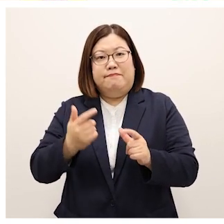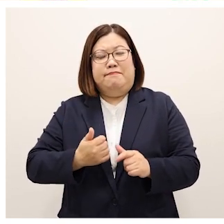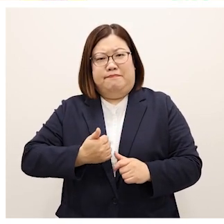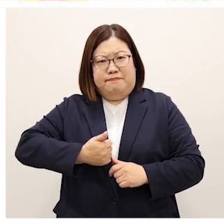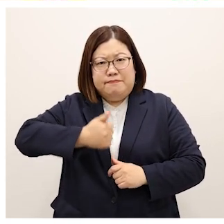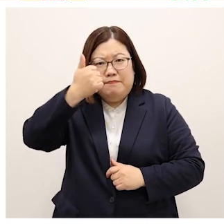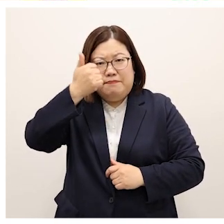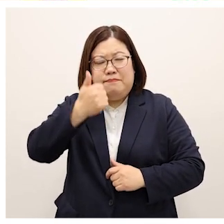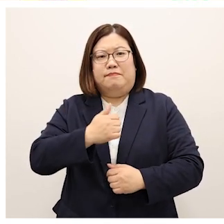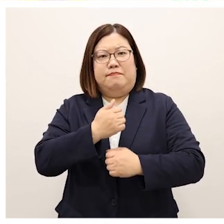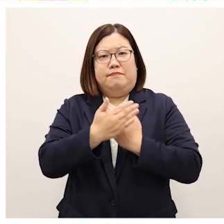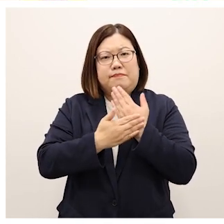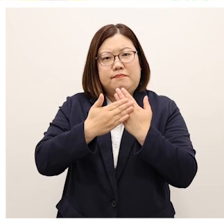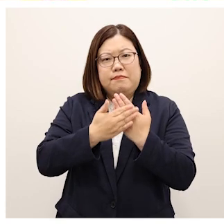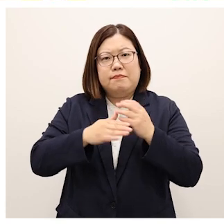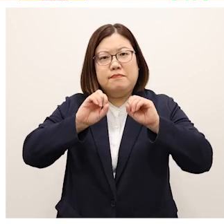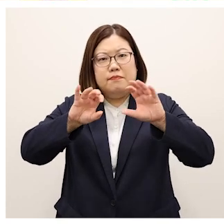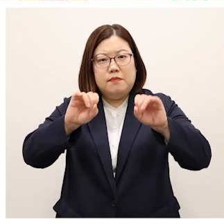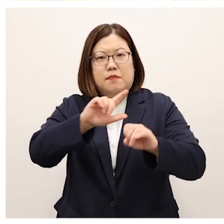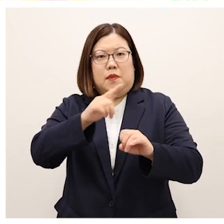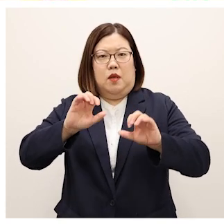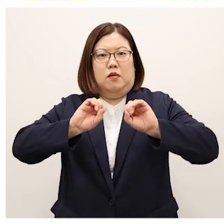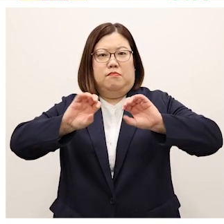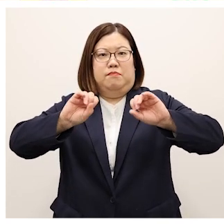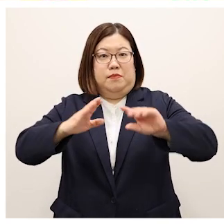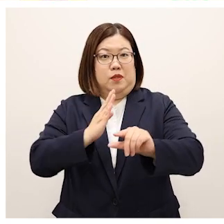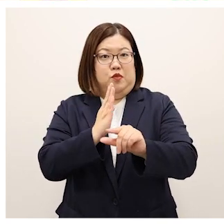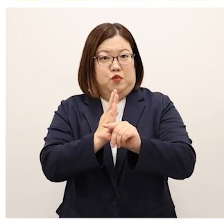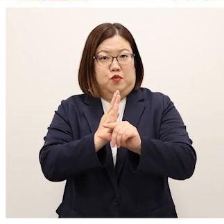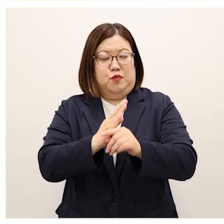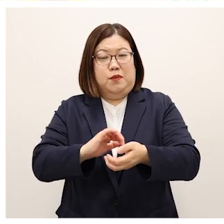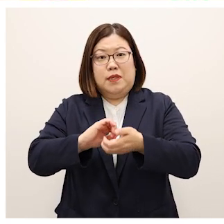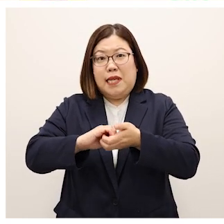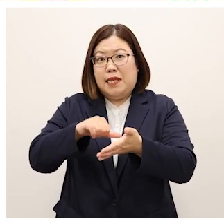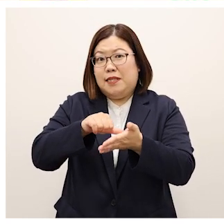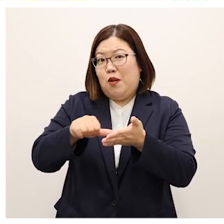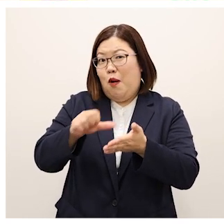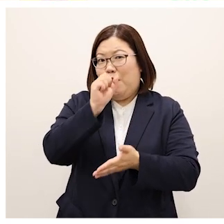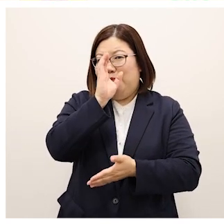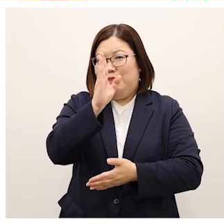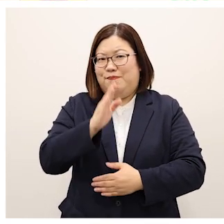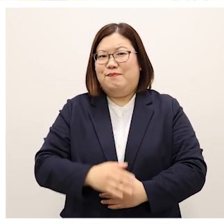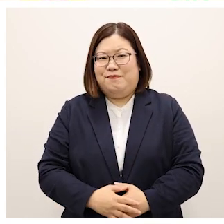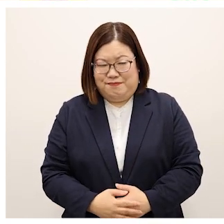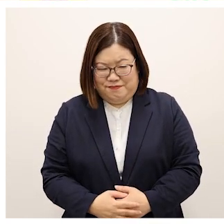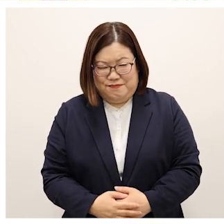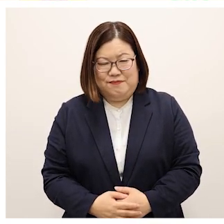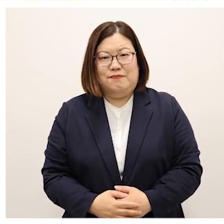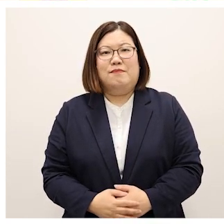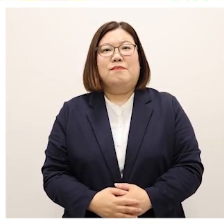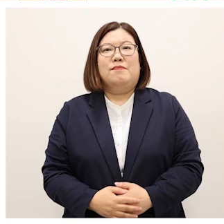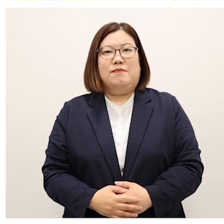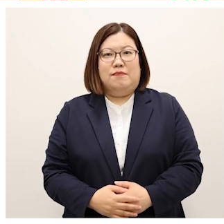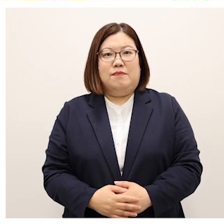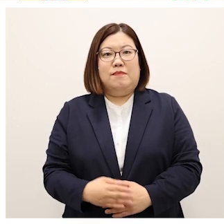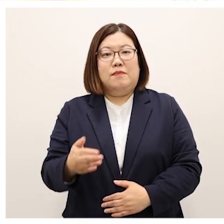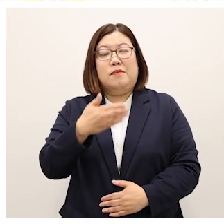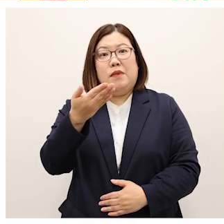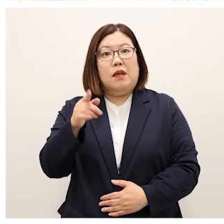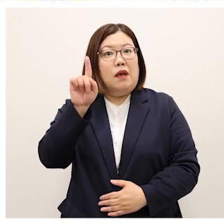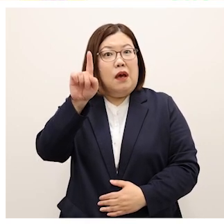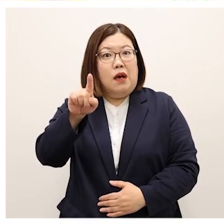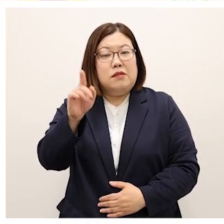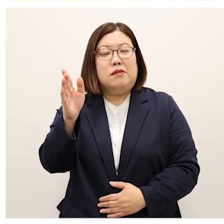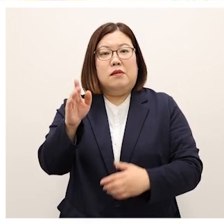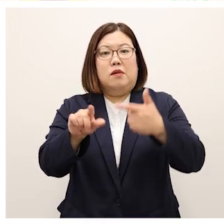切なお知らせなど、市からも情報を発信しておりますので、登録をお願いいたします。次に、明